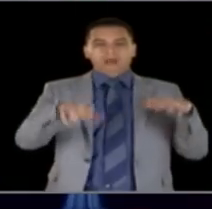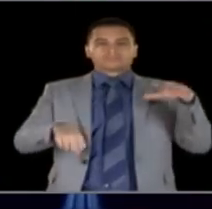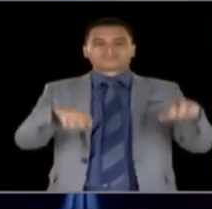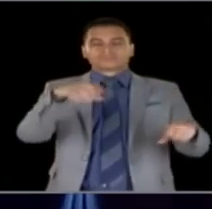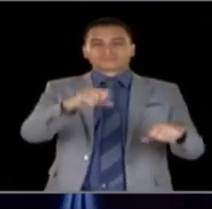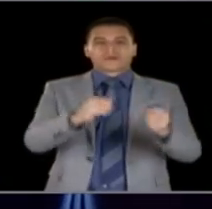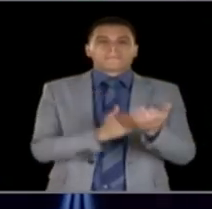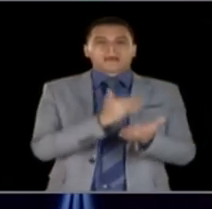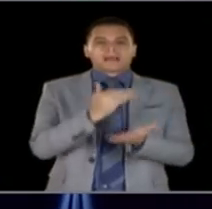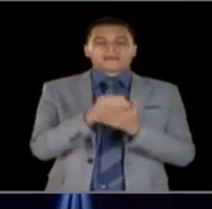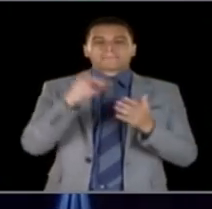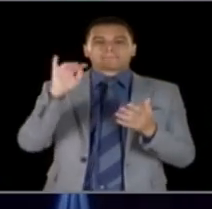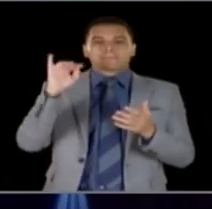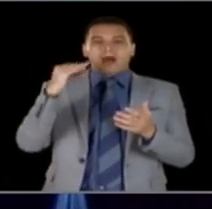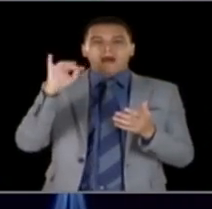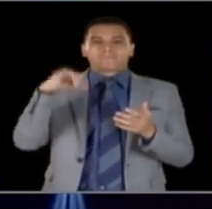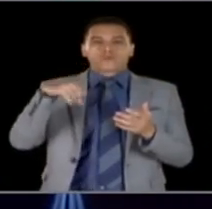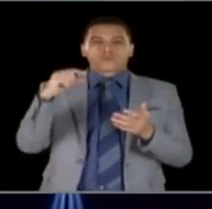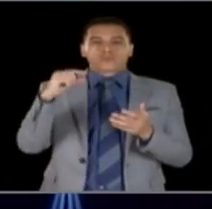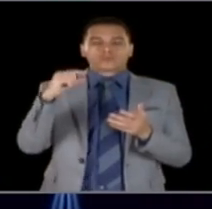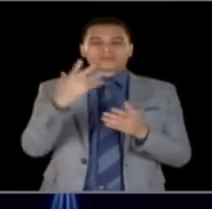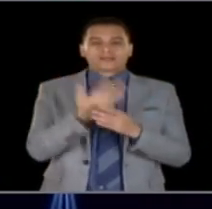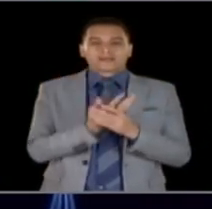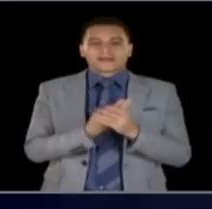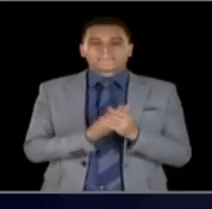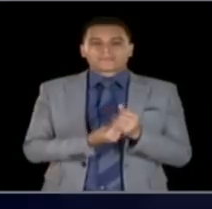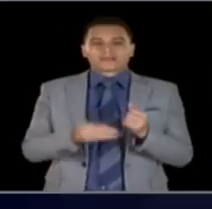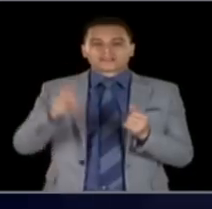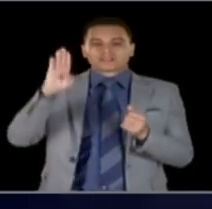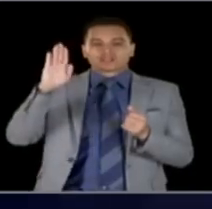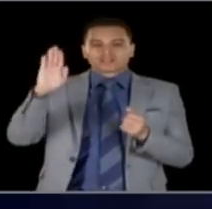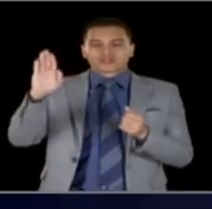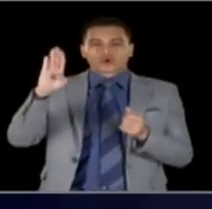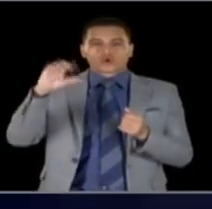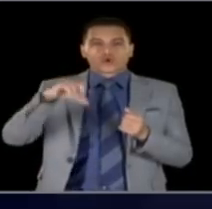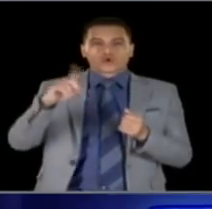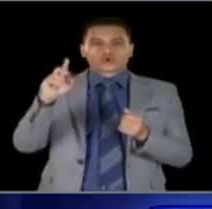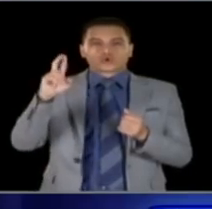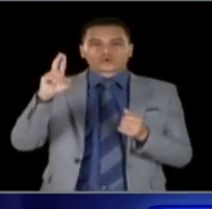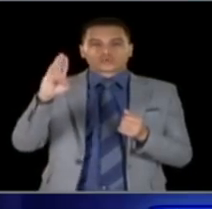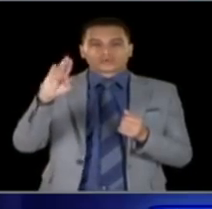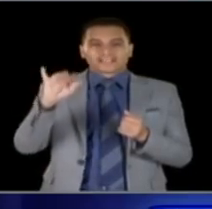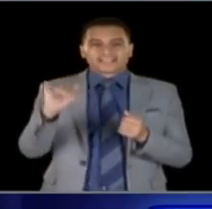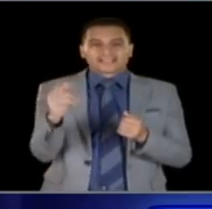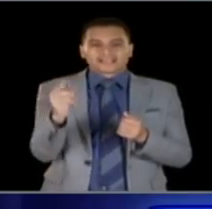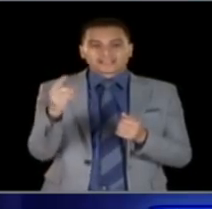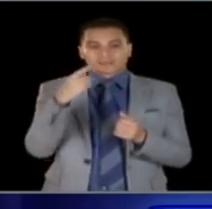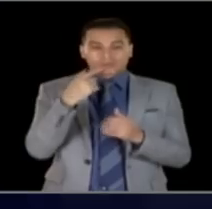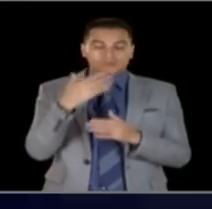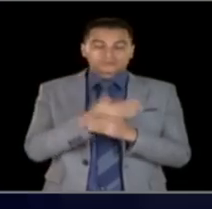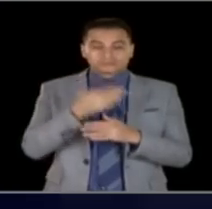أسسها محمود ابن سكوبتوكين. جون إجابتك.